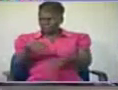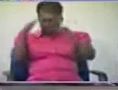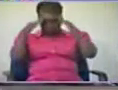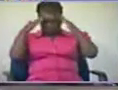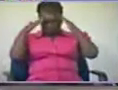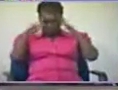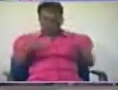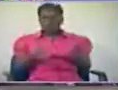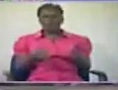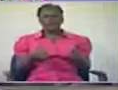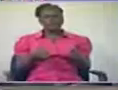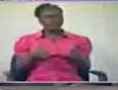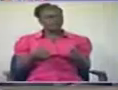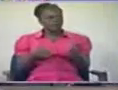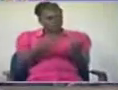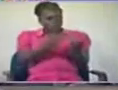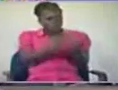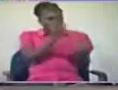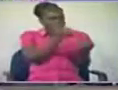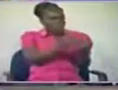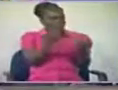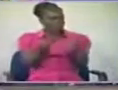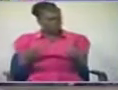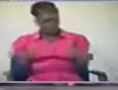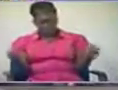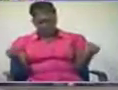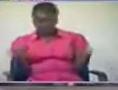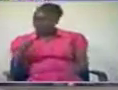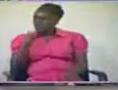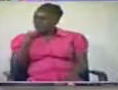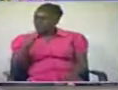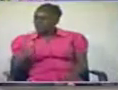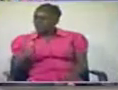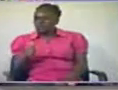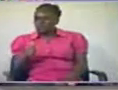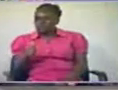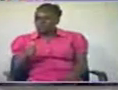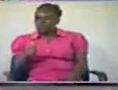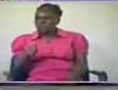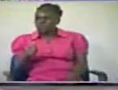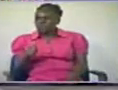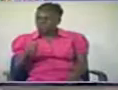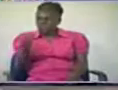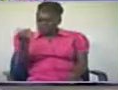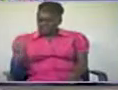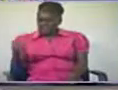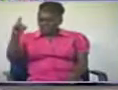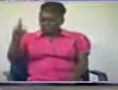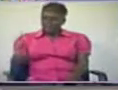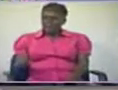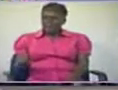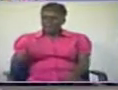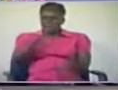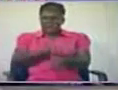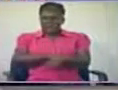tunaangazia kukuzwa kwa mtoto. Sio kwamba lazima mtoto awe